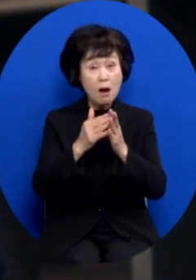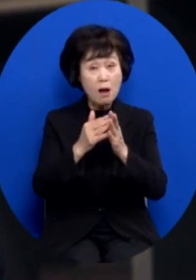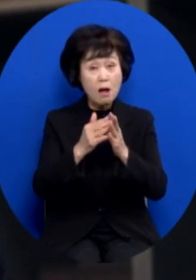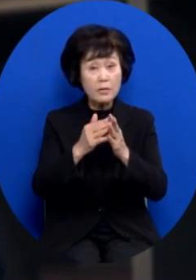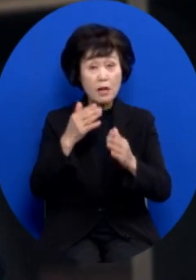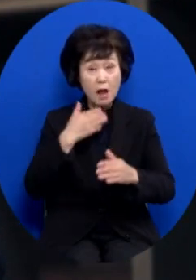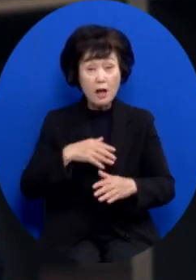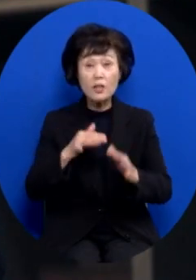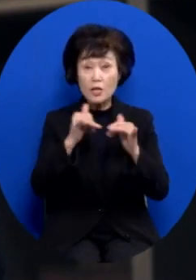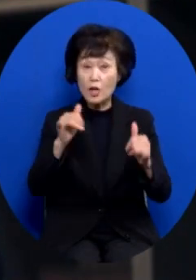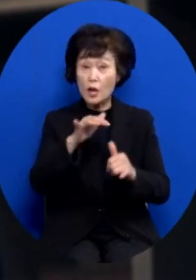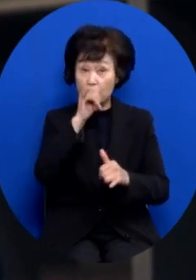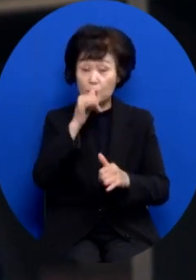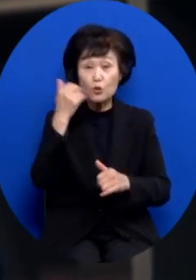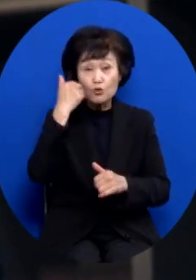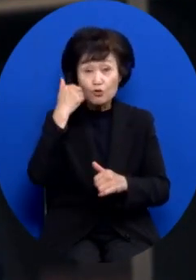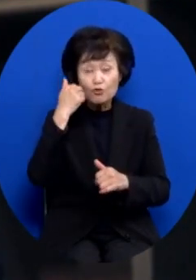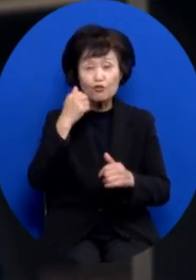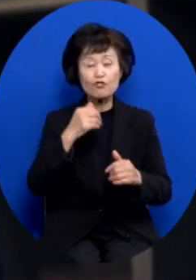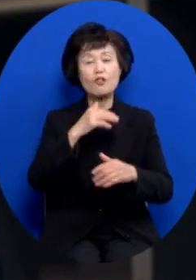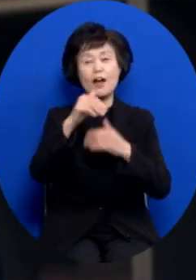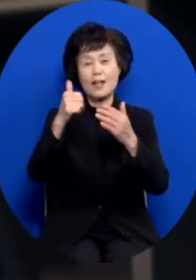인생의 안내자 대신 하나님이십니다